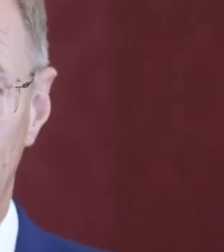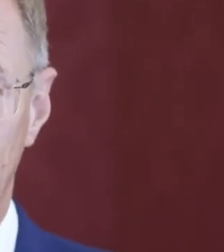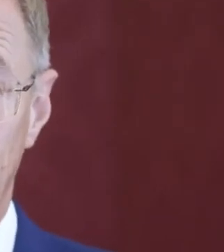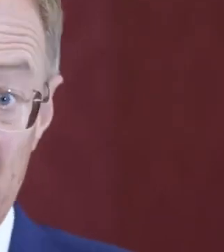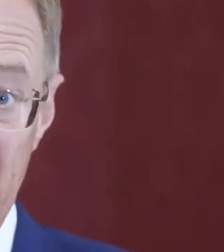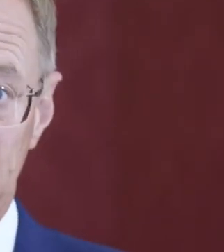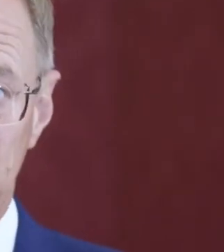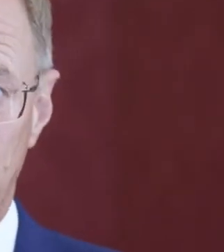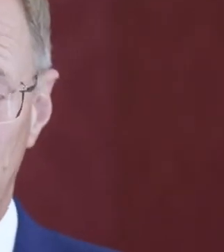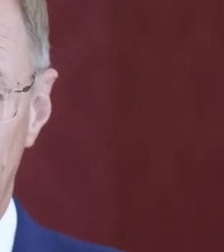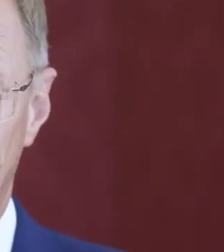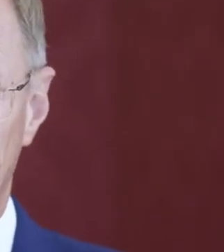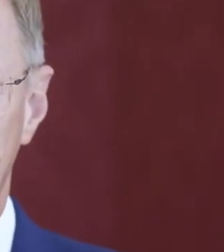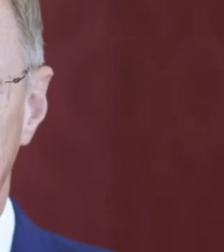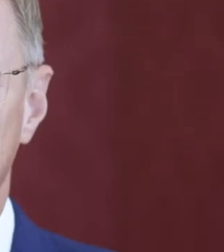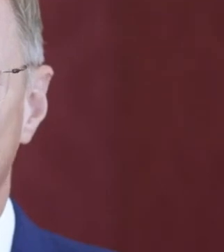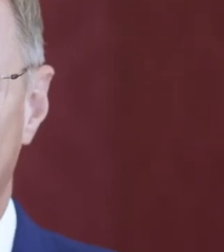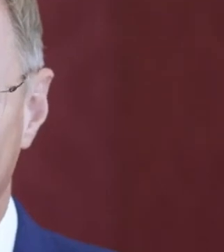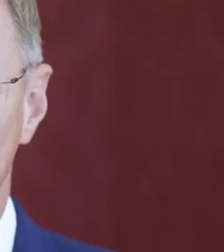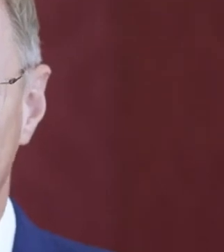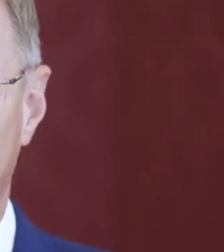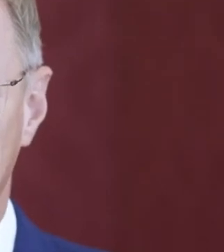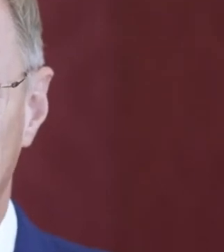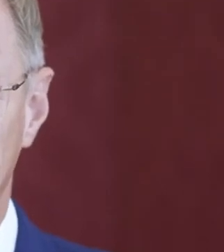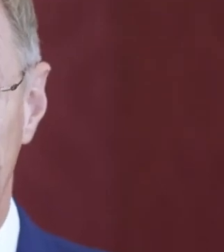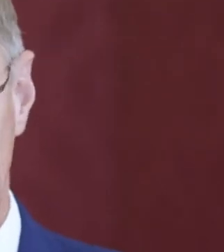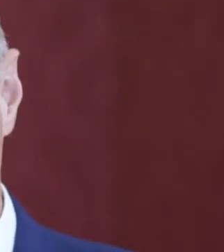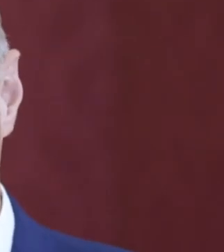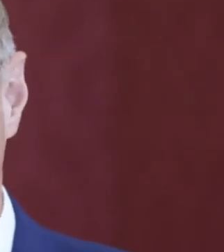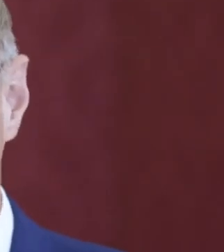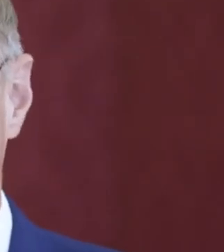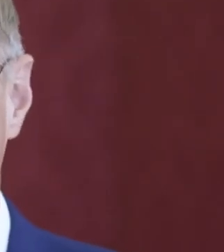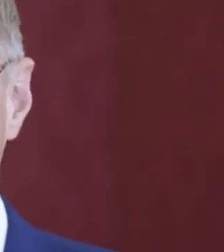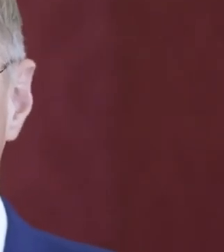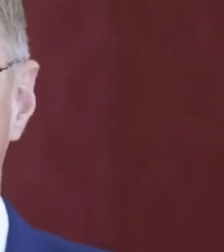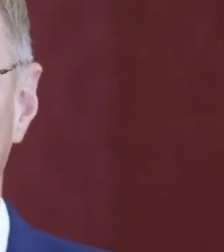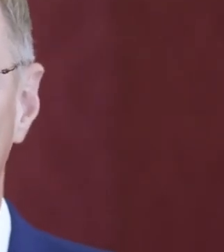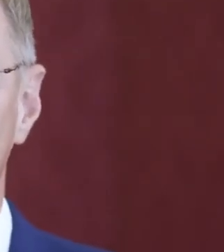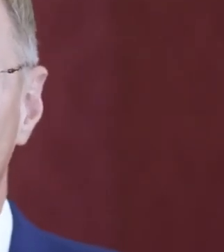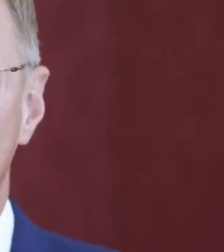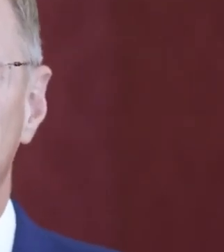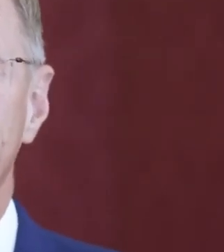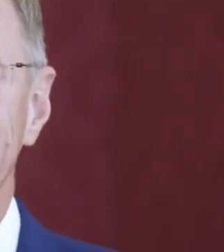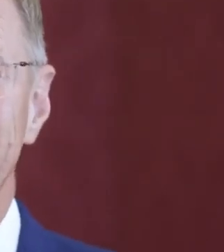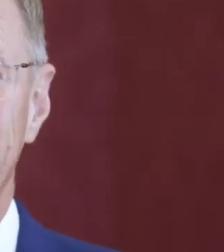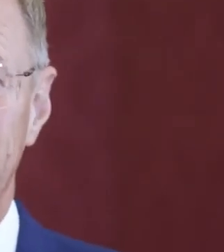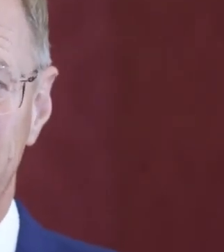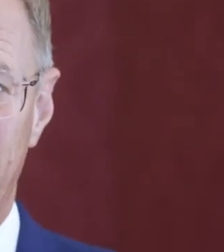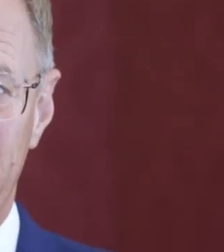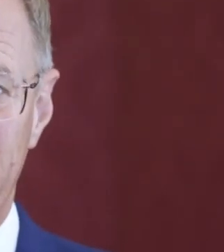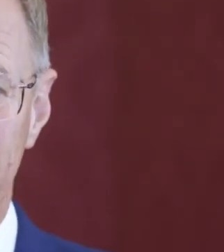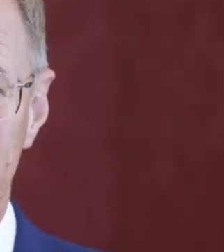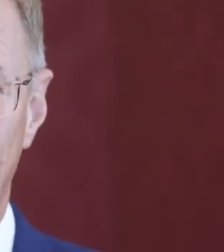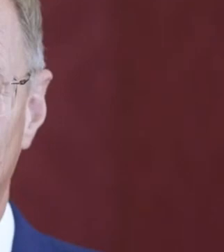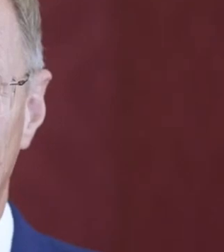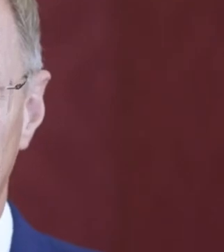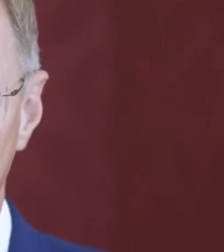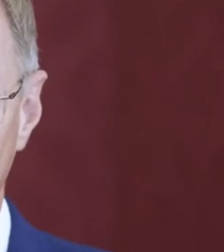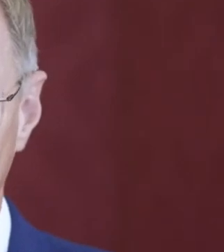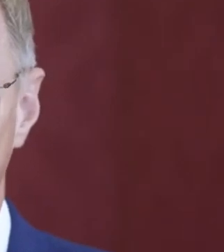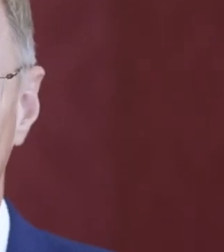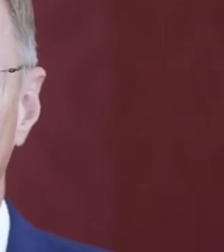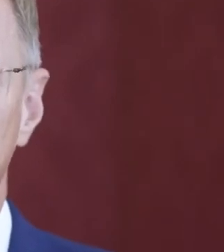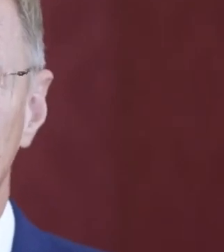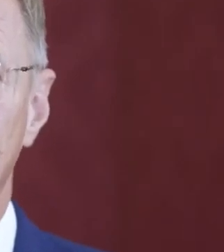Transformationen. Ebenso wirken der demografische Wandel, Stichwort Fachkräftemangel, sowie internationale Krisen auf